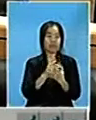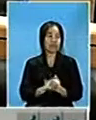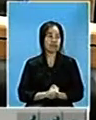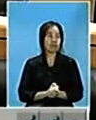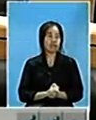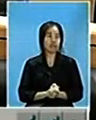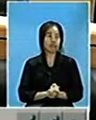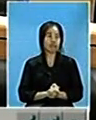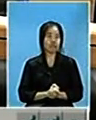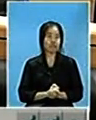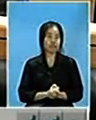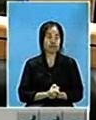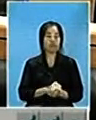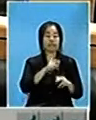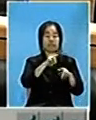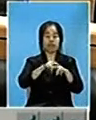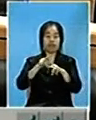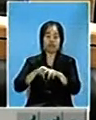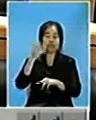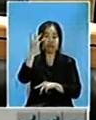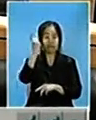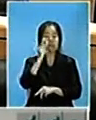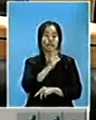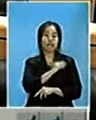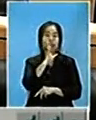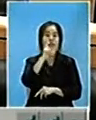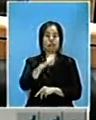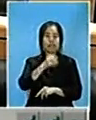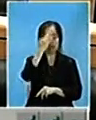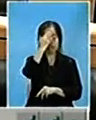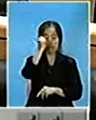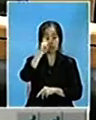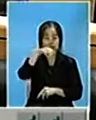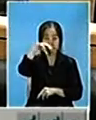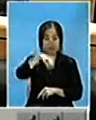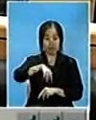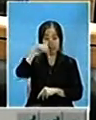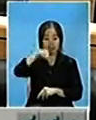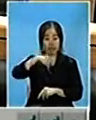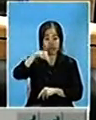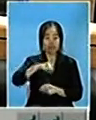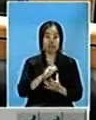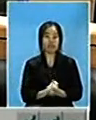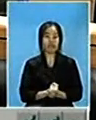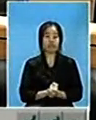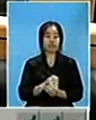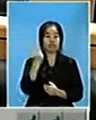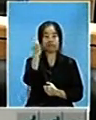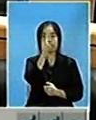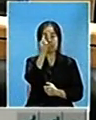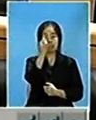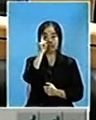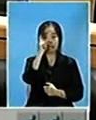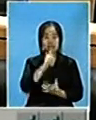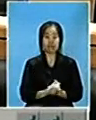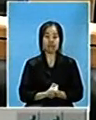งอยู่วันนี้ท่านเลยต้องทนครับเพราะสถานที่นี้ตรงนี้ครับมันเป็นสถานที่ที่เดียวที่จะคุ้มครองผู้